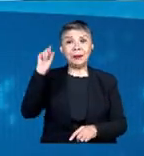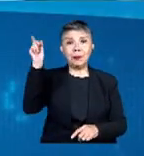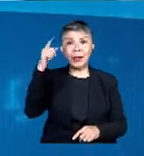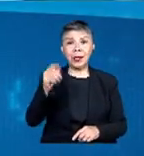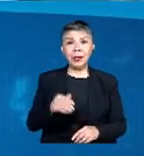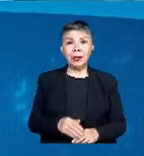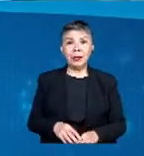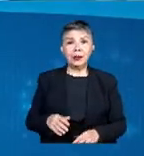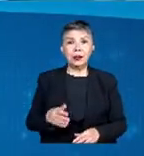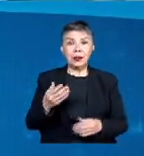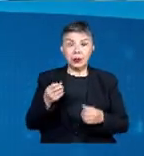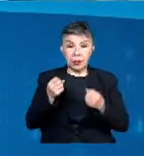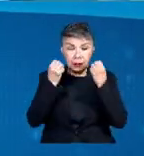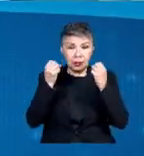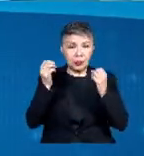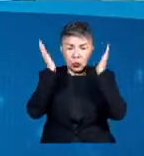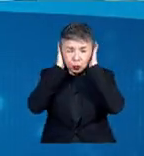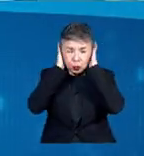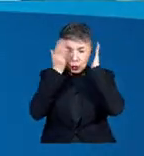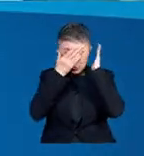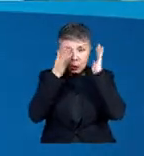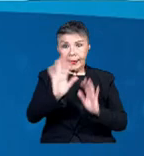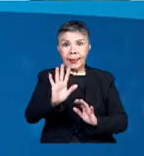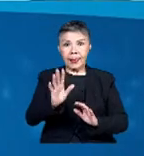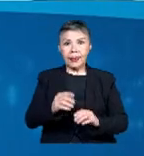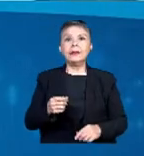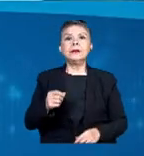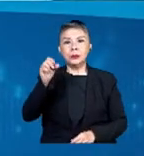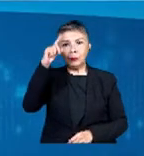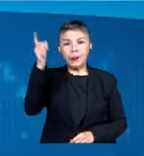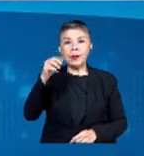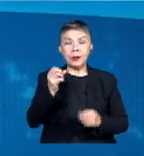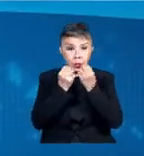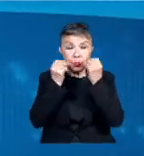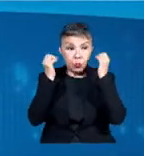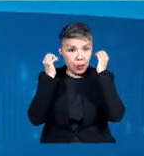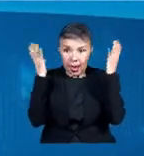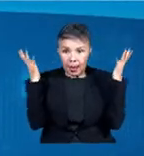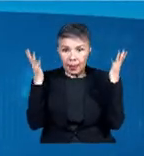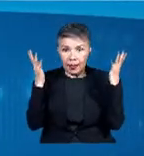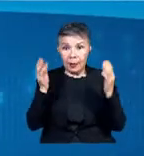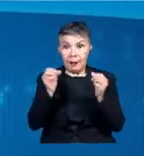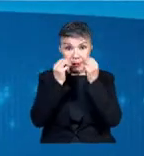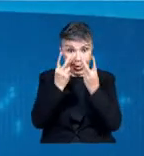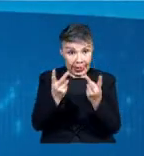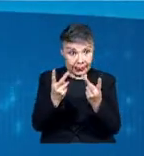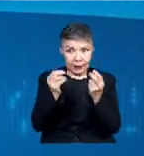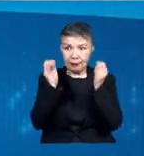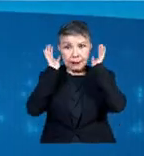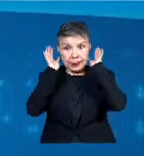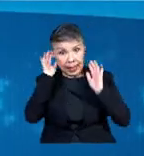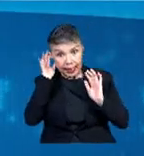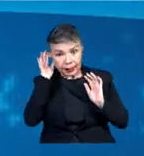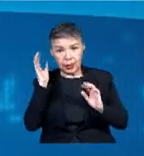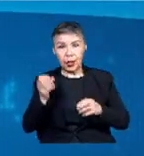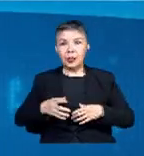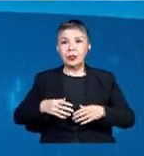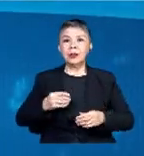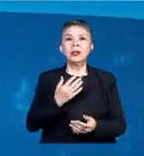tidak tutup mata dan tidak tutup telinga. Kita selalu terbuka mendengar